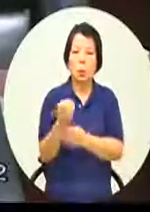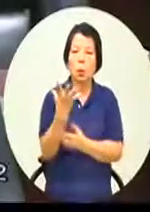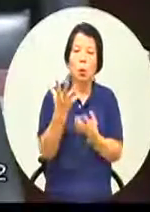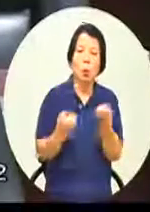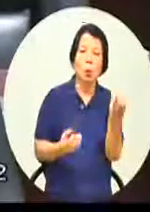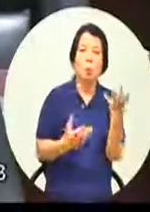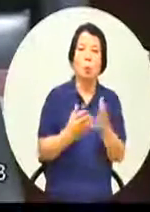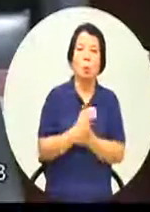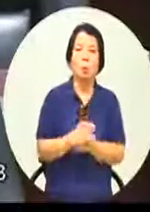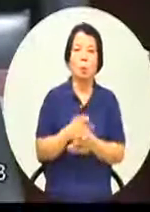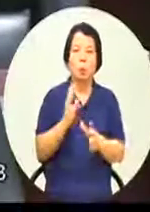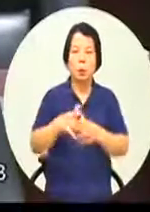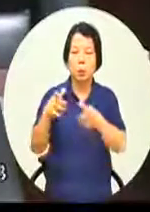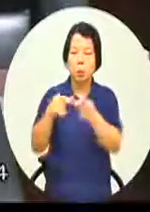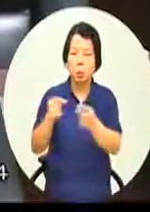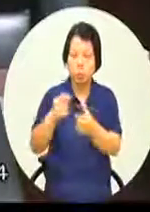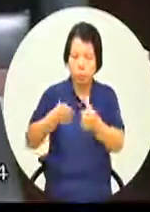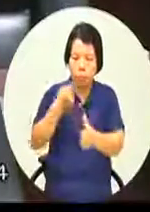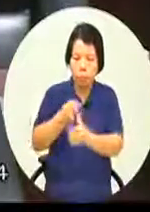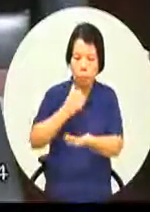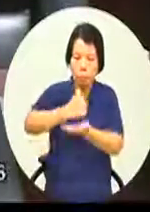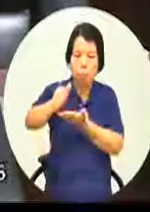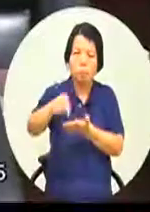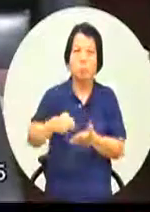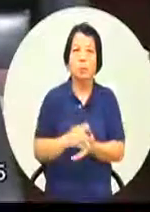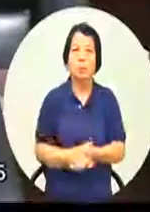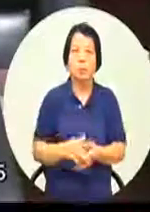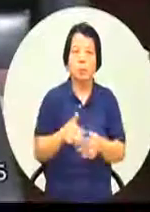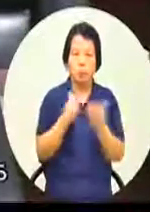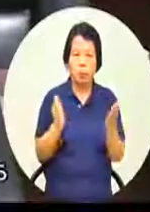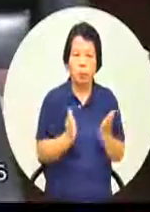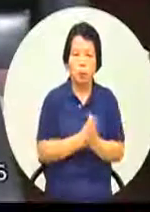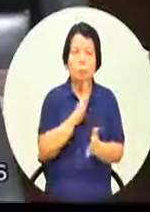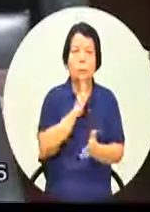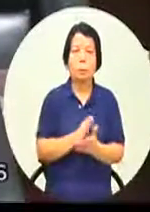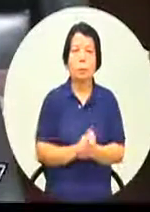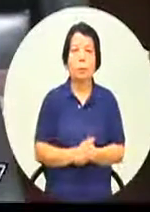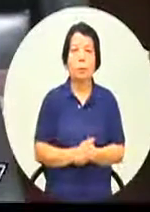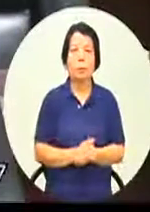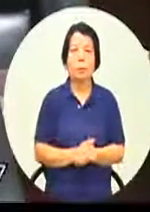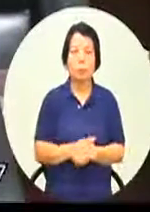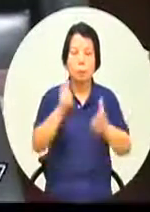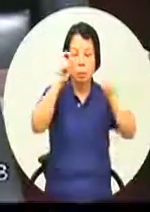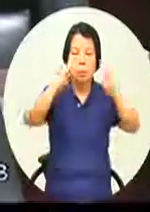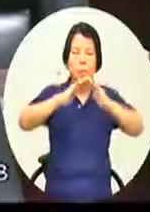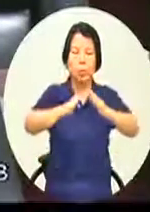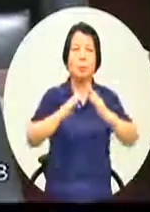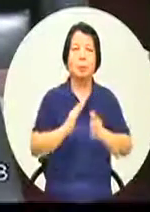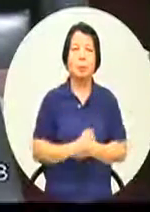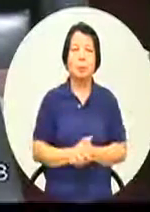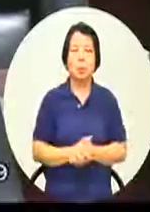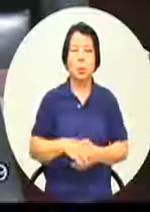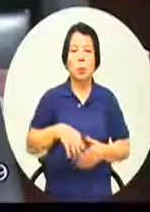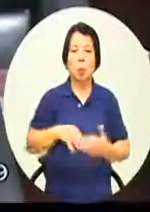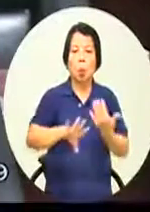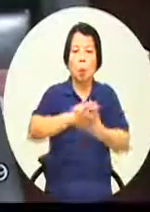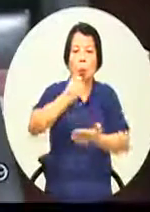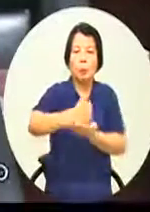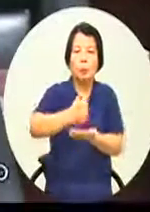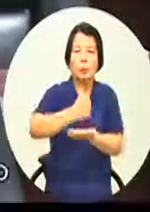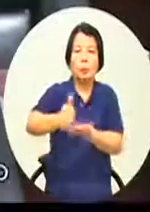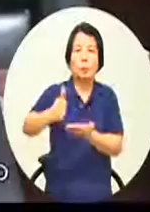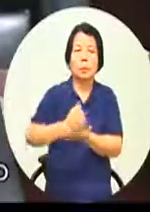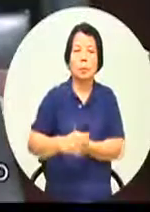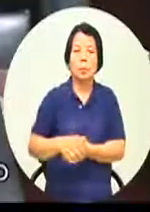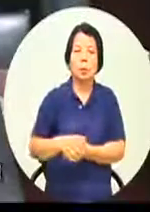花卉可能是以日本为第一优先呐、啊，但是整体来说，我们高雄市的整个外销的这些